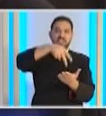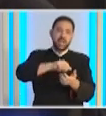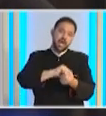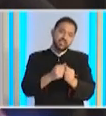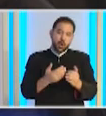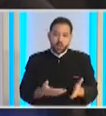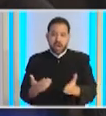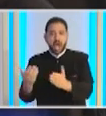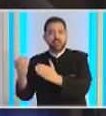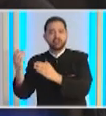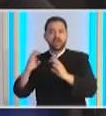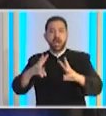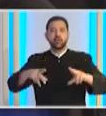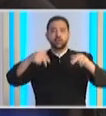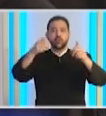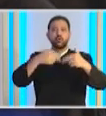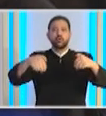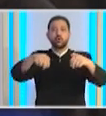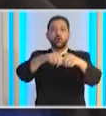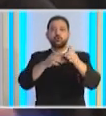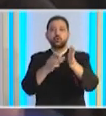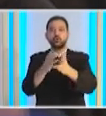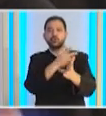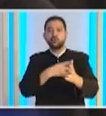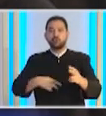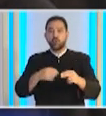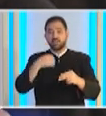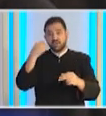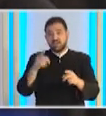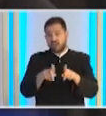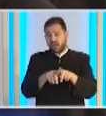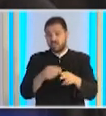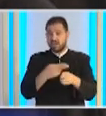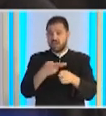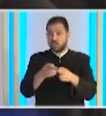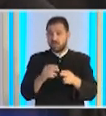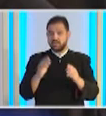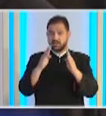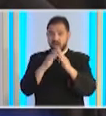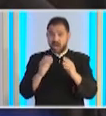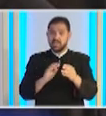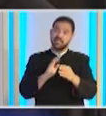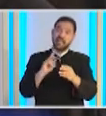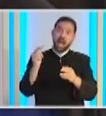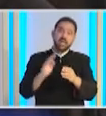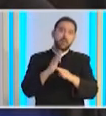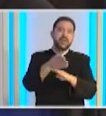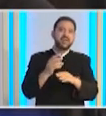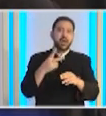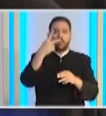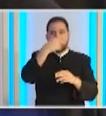sărbătoarea nașterii Domnului nostru Iisus Hristos, când de asemenea ne curățăm casele, dar încercăm prin post, prin rugăciune să ne curățim